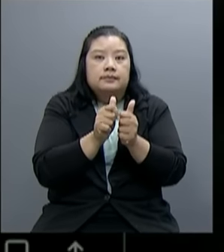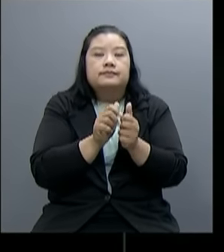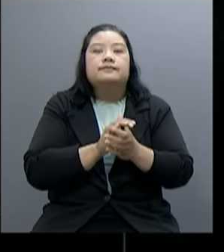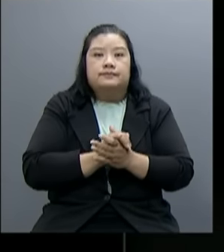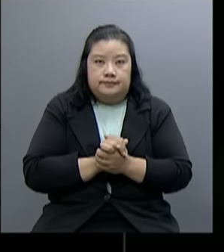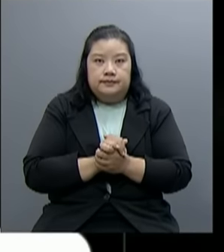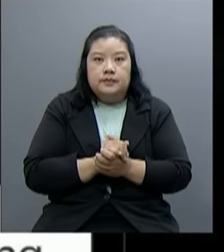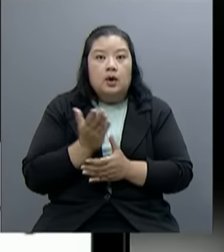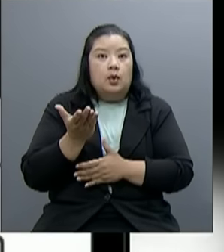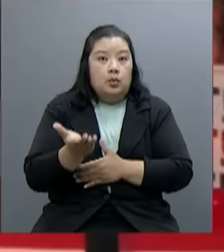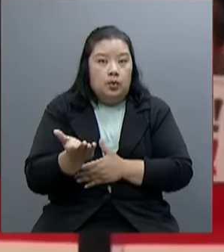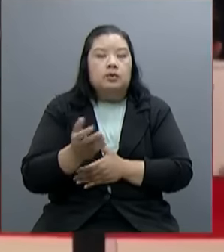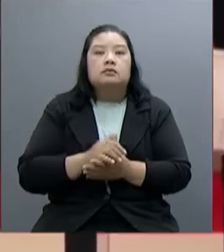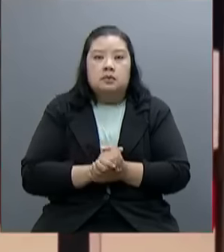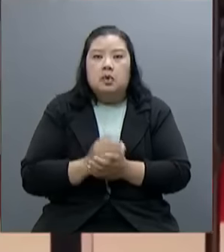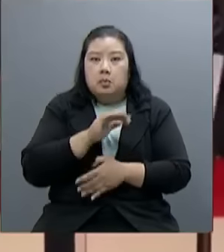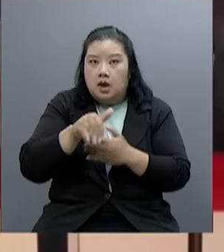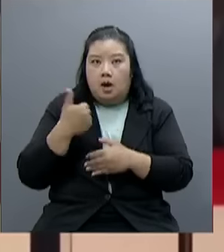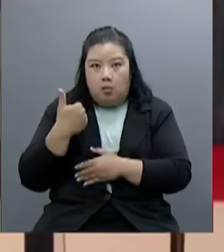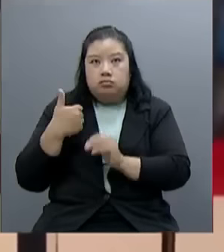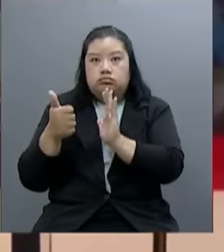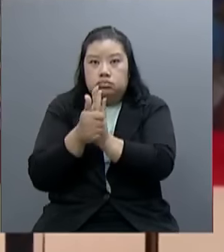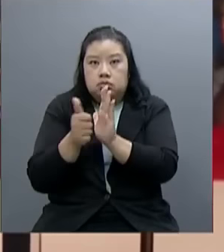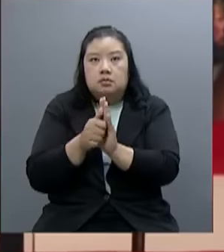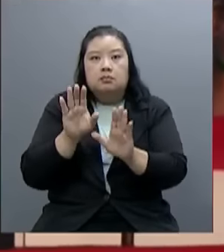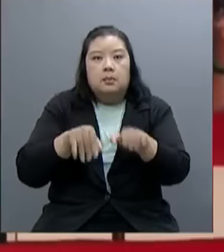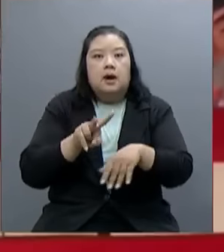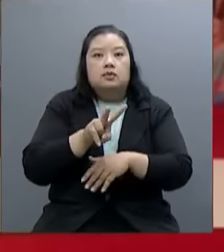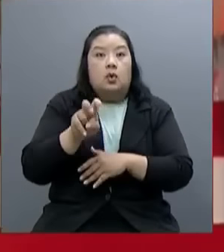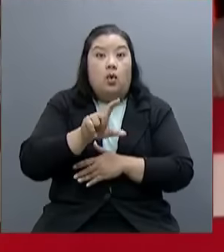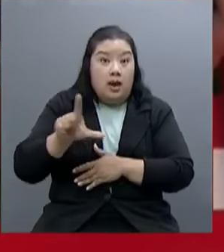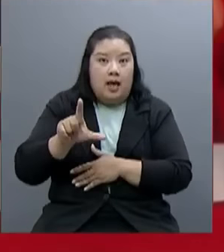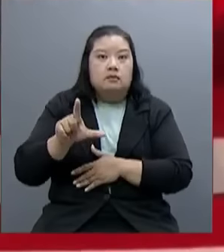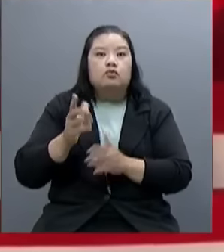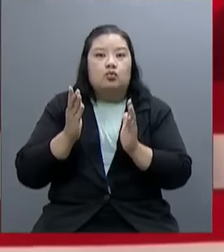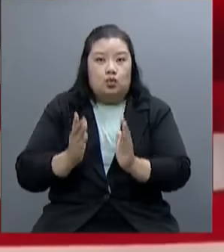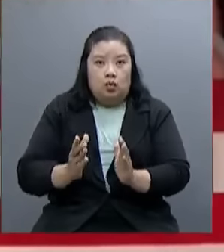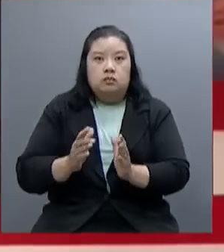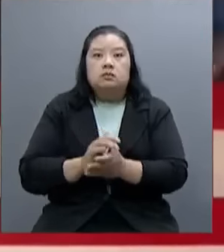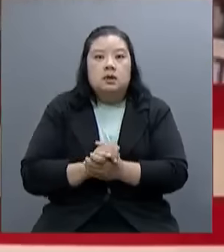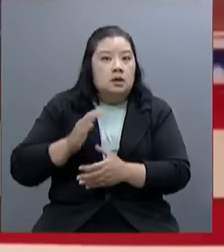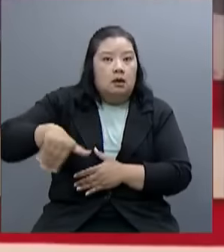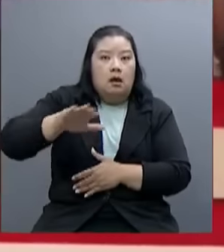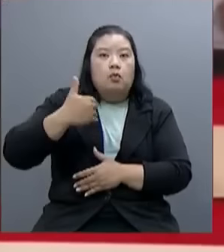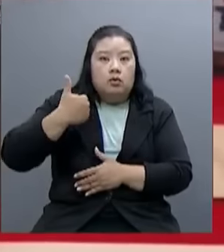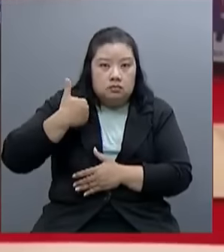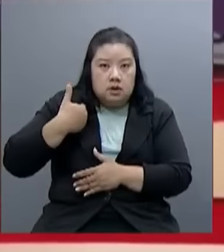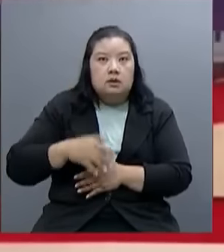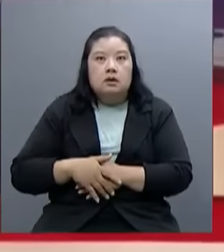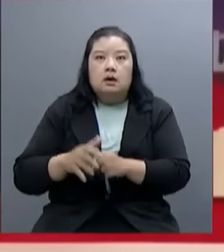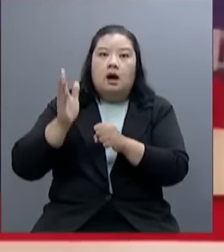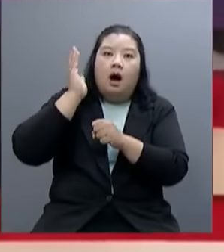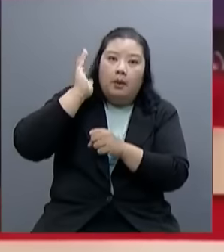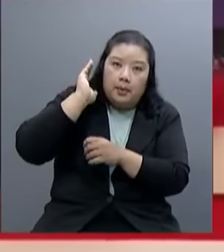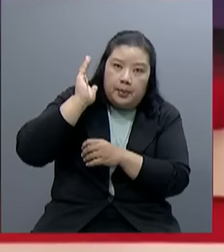โลกออนไลน์ค่ะเพจนี้มีผู้กดติดตามมากกว่า 200ล้านคนนะคะนี่ยังไม่นับรวมการปราศรัยหาาเสียงในรัฐ